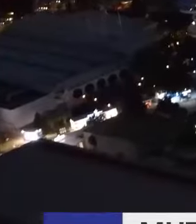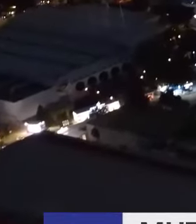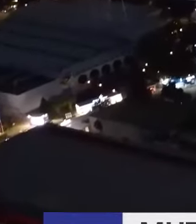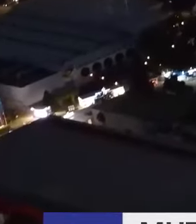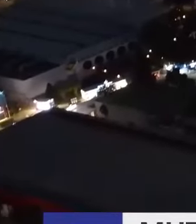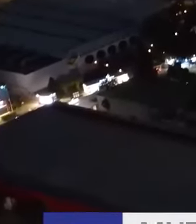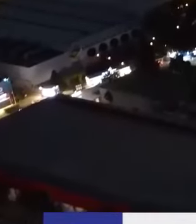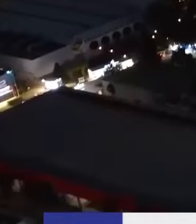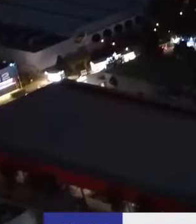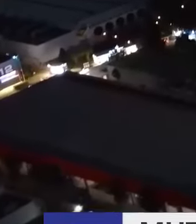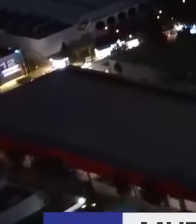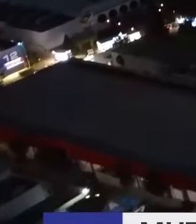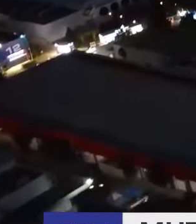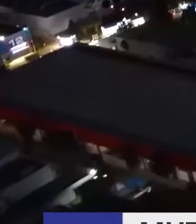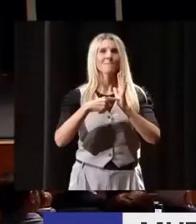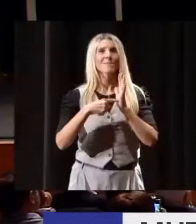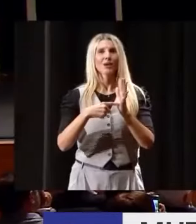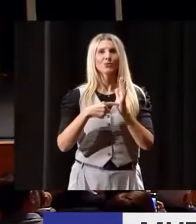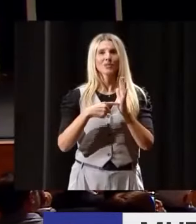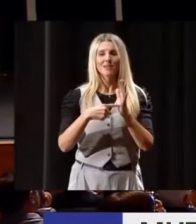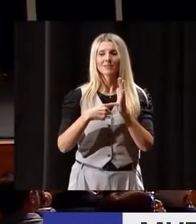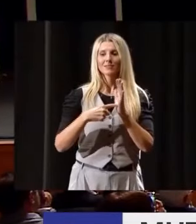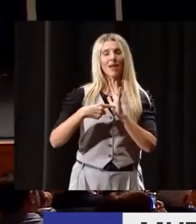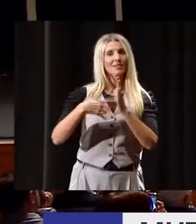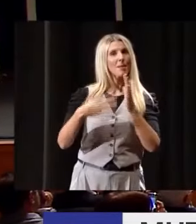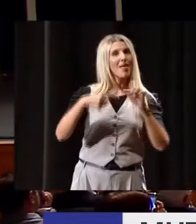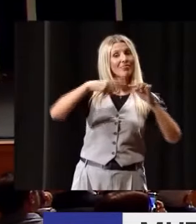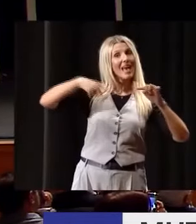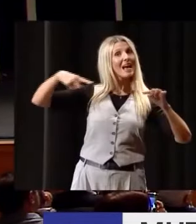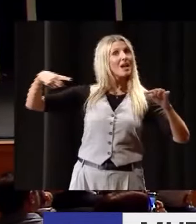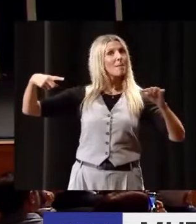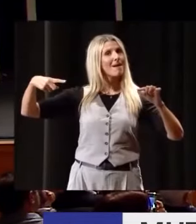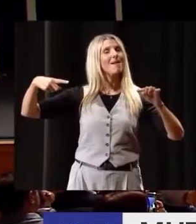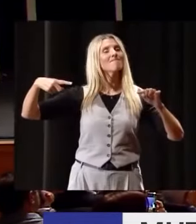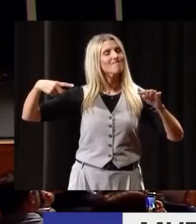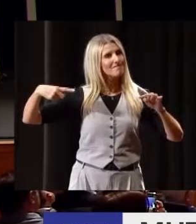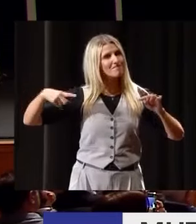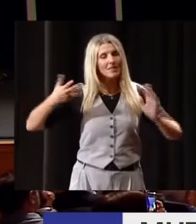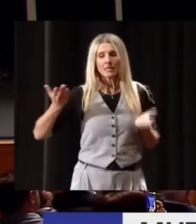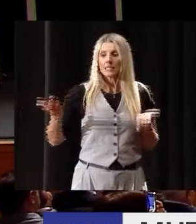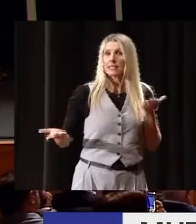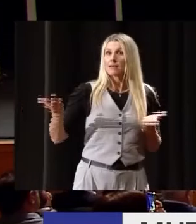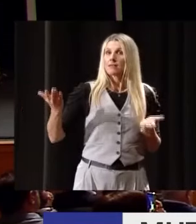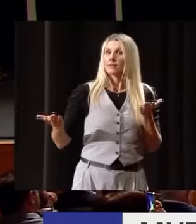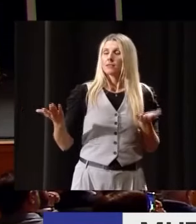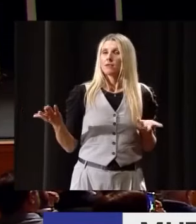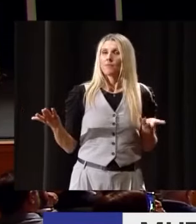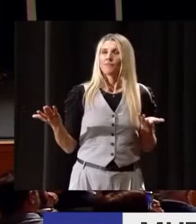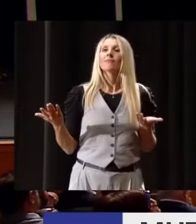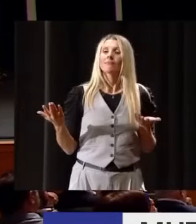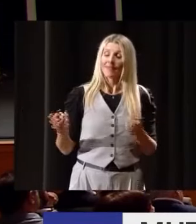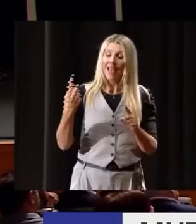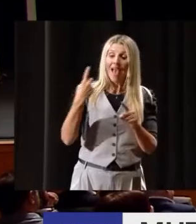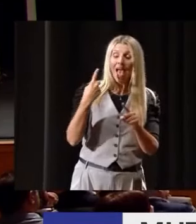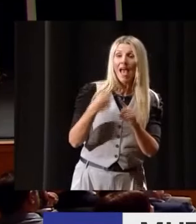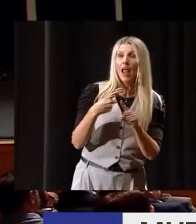στόχο για διπλή σύγκληση με την Ευρώπη. Αν συγκρίνουμε τις αποδόσεις της χώρας μας σε